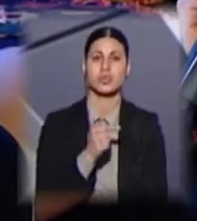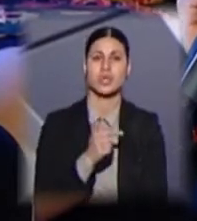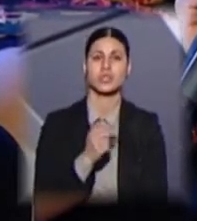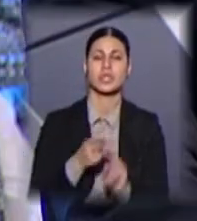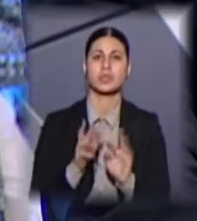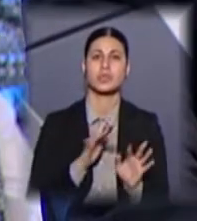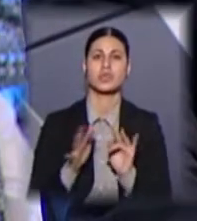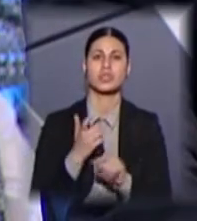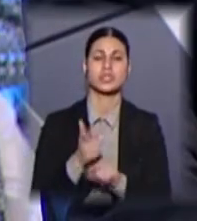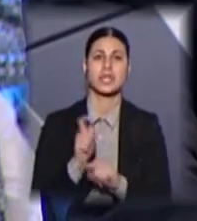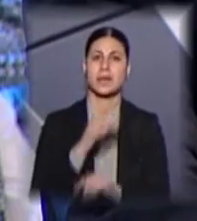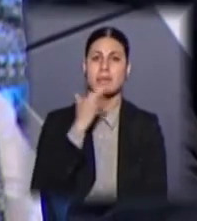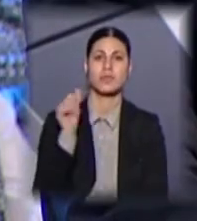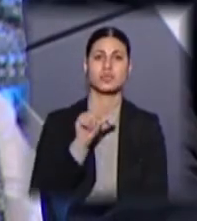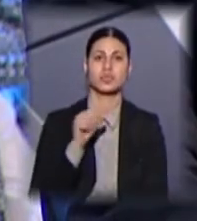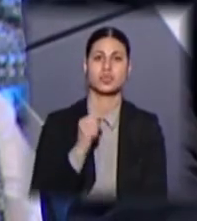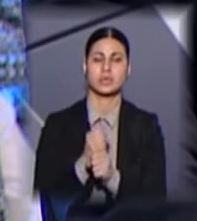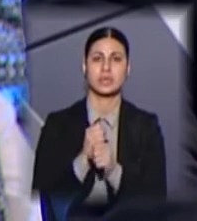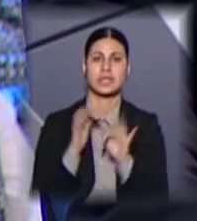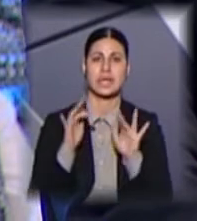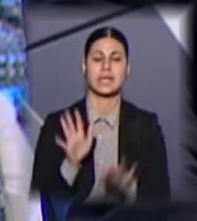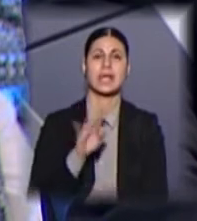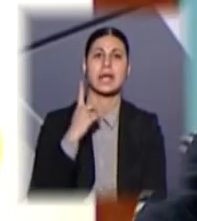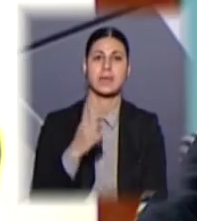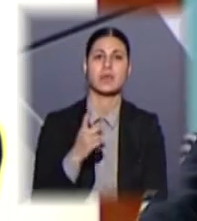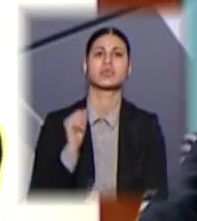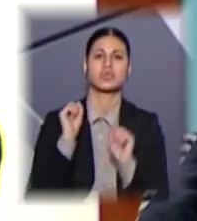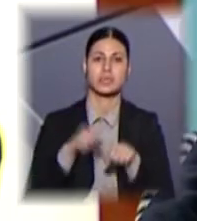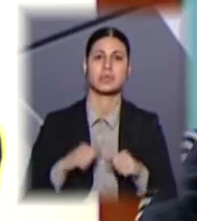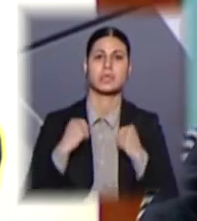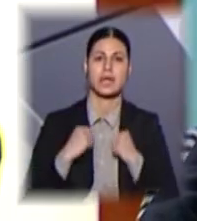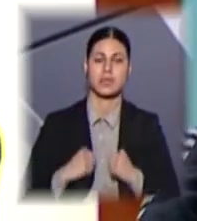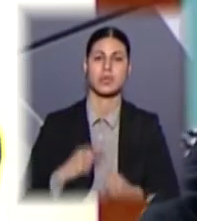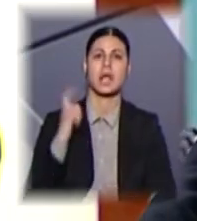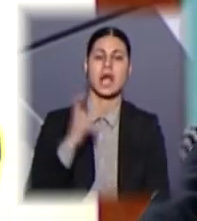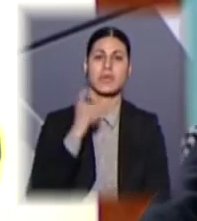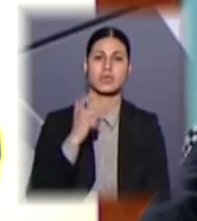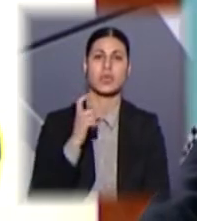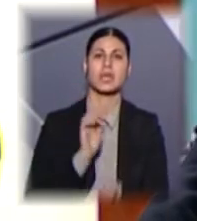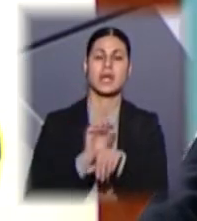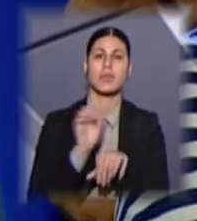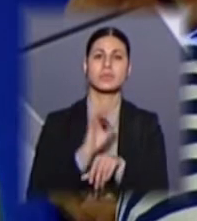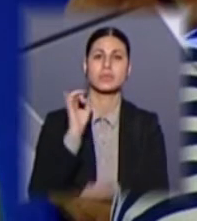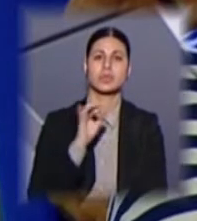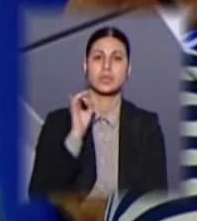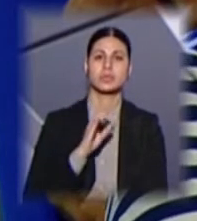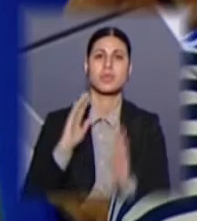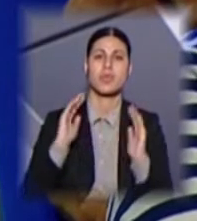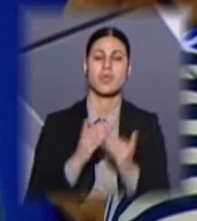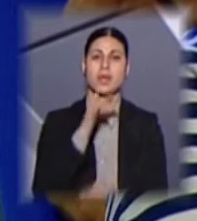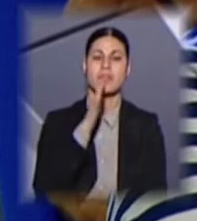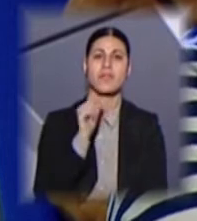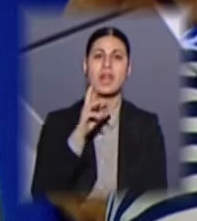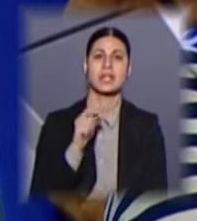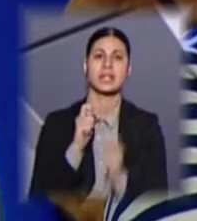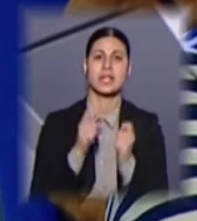პროცესში, ძალიან ბევრი ცუდი რამ გაკეთდა. არა მარტო თქვა კი ბატონო დაკმაყოფილდებოდა ავტორებისა და გამომცემლობის ინტერესი მოკლევადიანი, მაგრამ ის